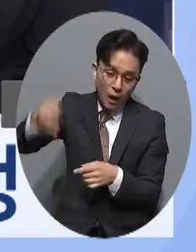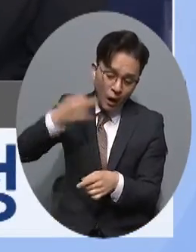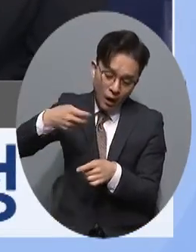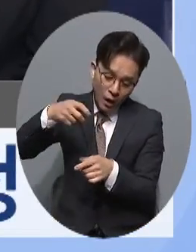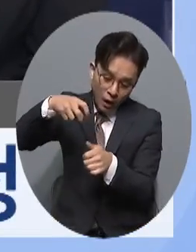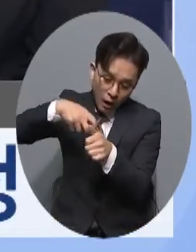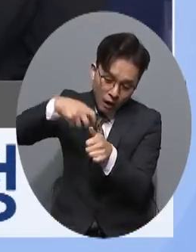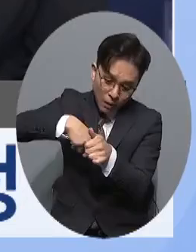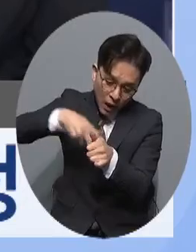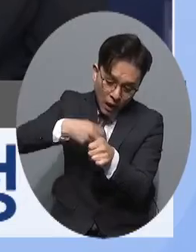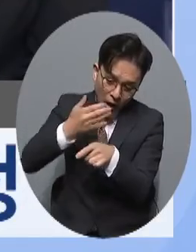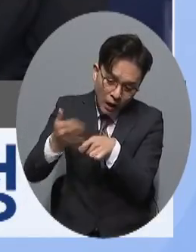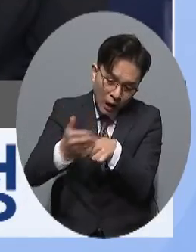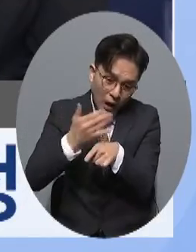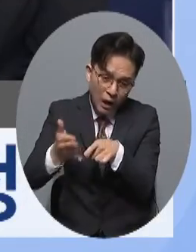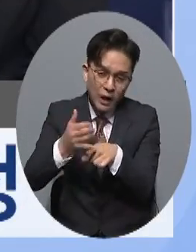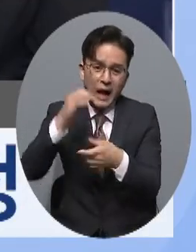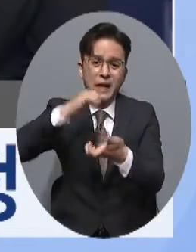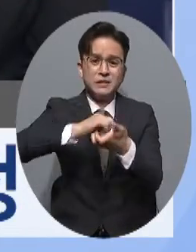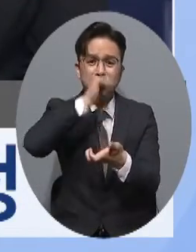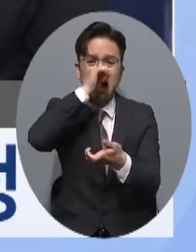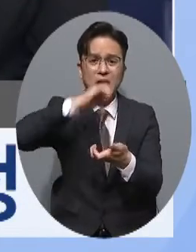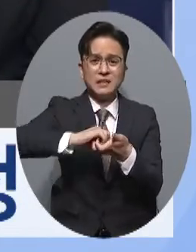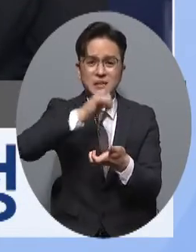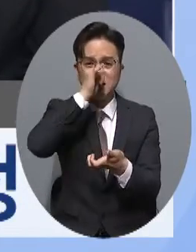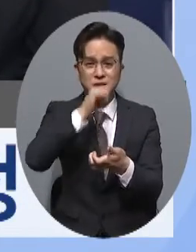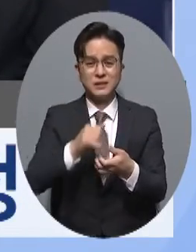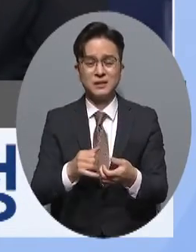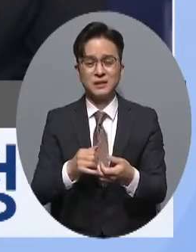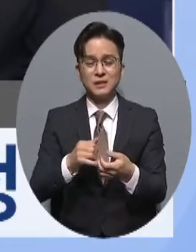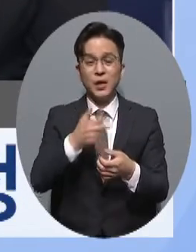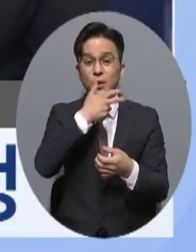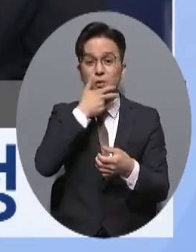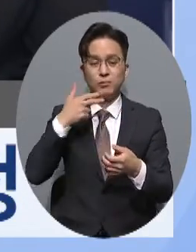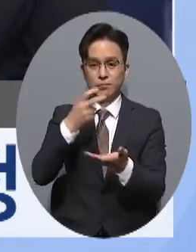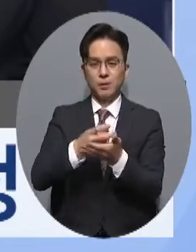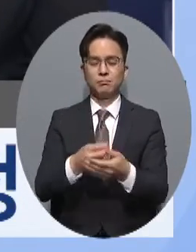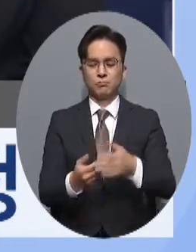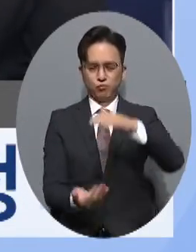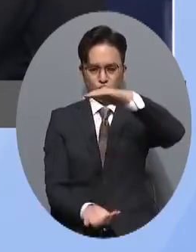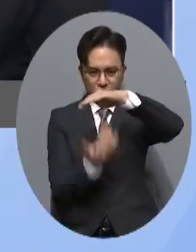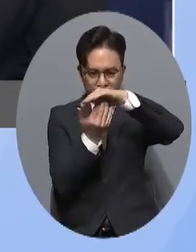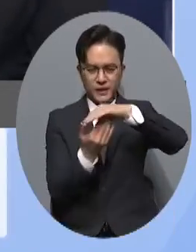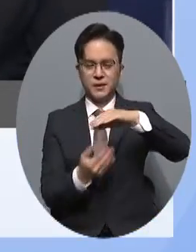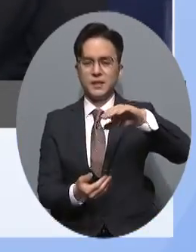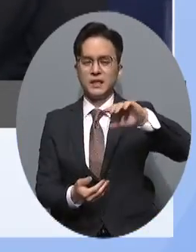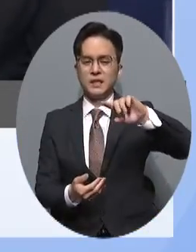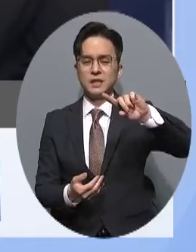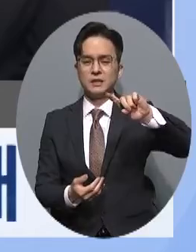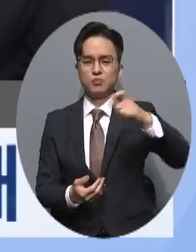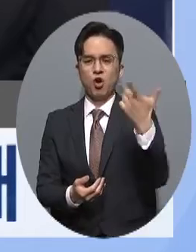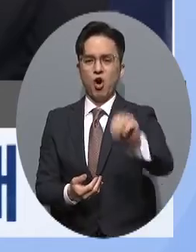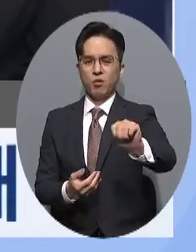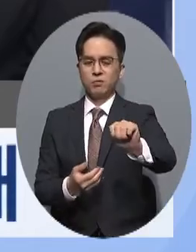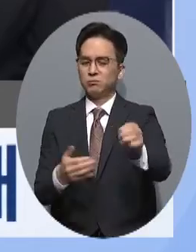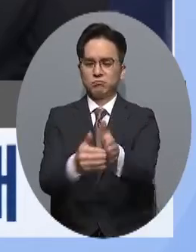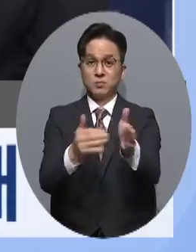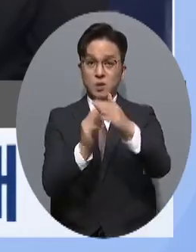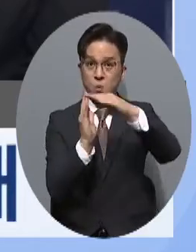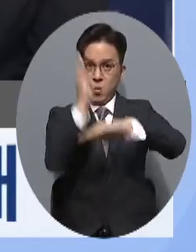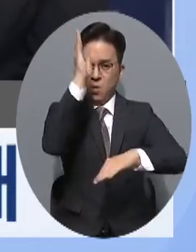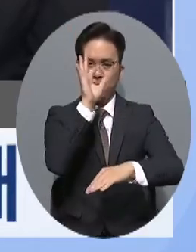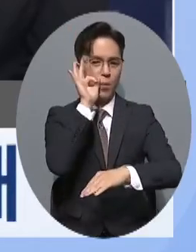손해배상 청구하고 있지만 이렇게 정리해고 등과 관련해서 파업을 한다면 이게 원청이든 하청이든 이런 부분을 따지지 않고